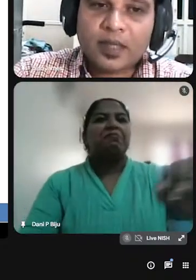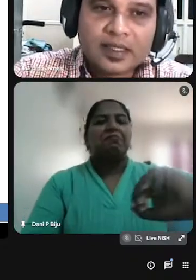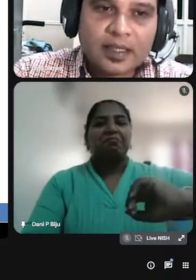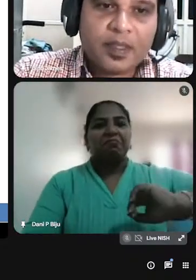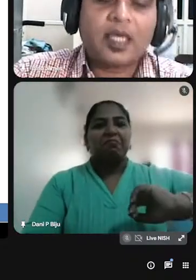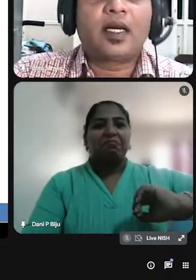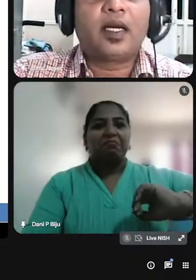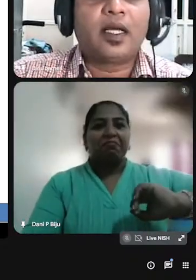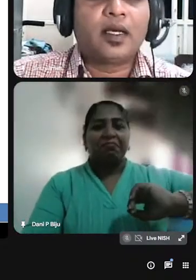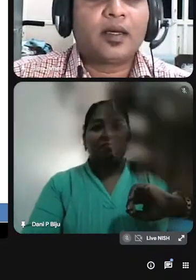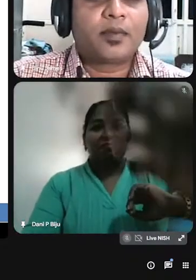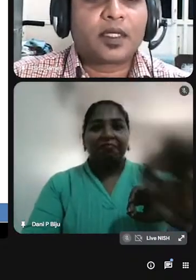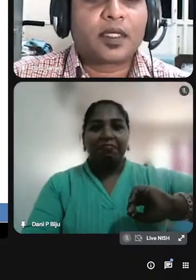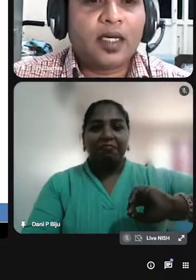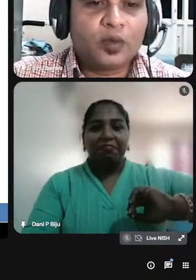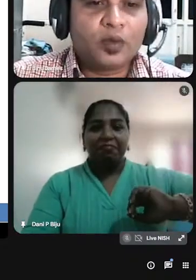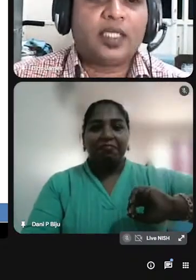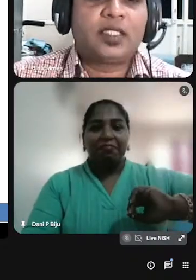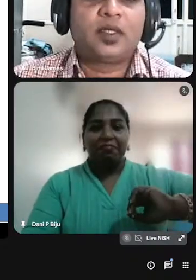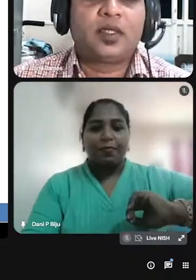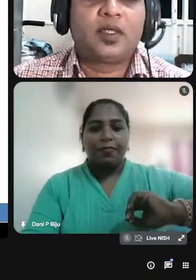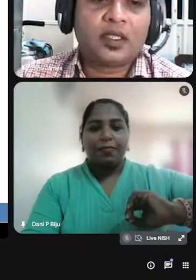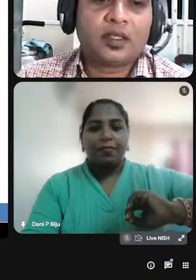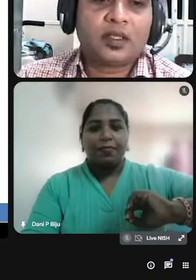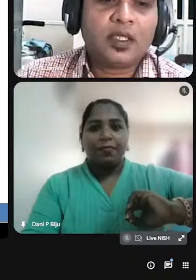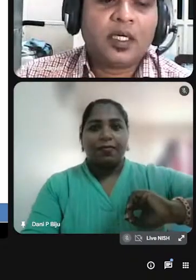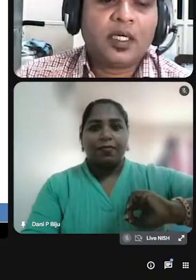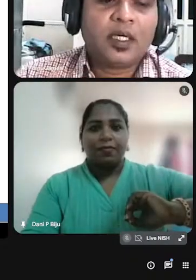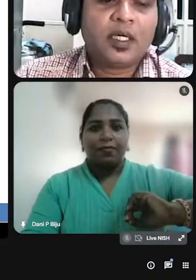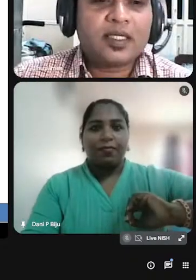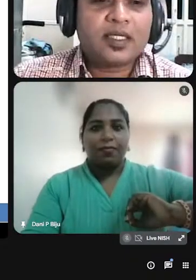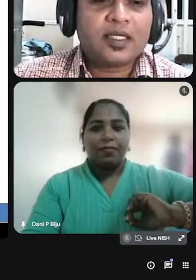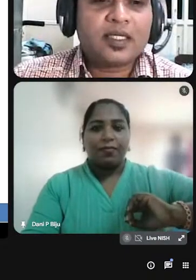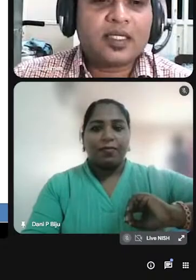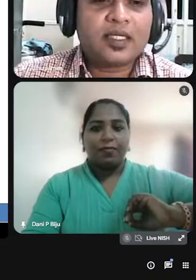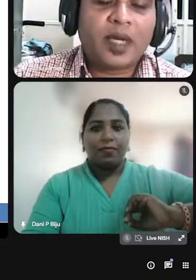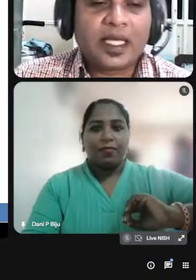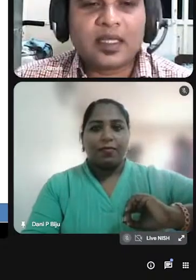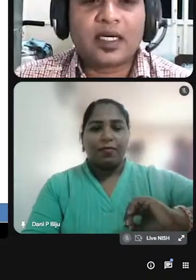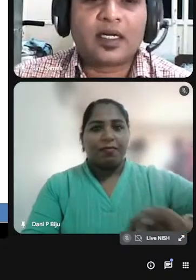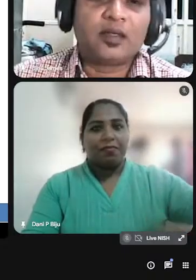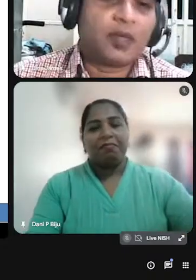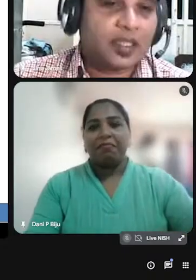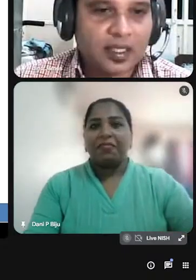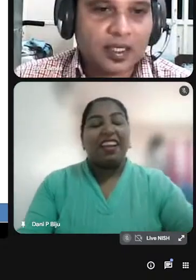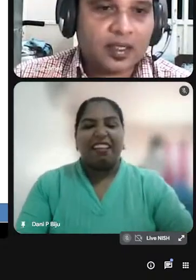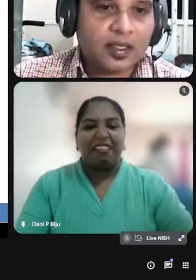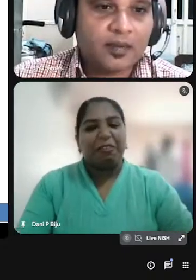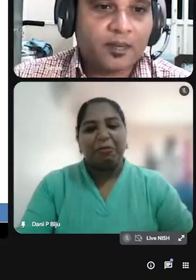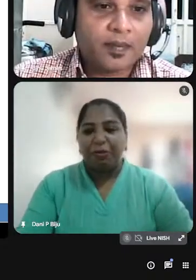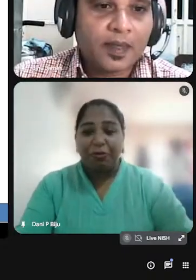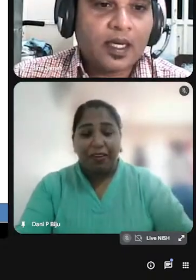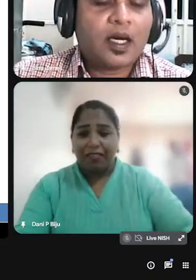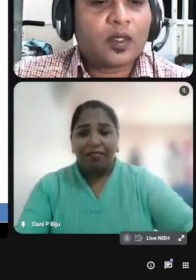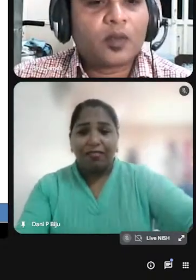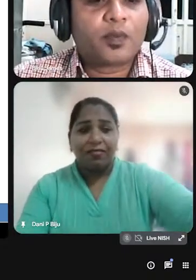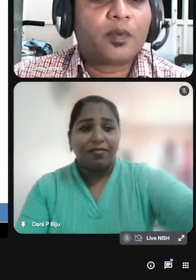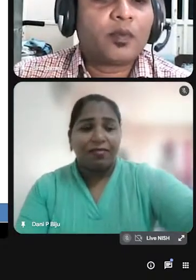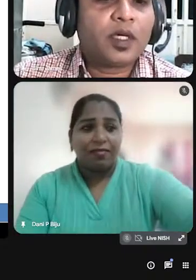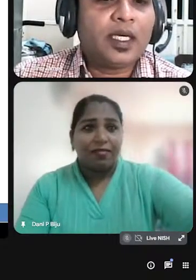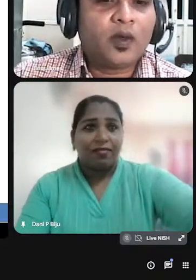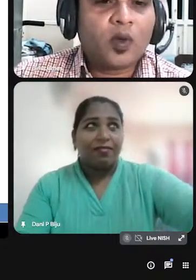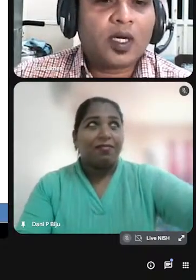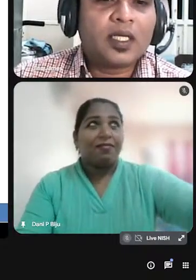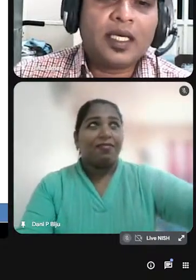ഇന്നത്തെ നമ്മുടെ ഈ സെമിനാറിന്റെ പ്രധാന ഉദ്ദേശം എന്ന് പറയുന്നത് പാർക്കിൻസൺസ് രോഗം എന്താണെന്ന് മനസ്സിലാക്കുക,